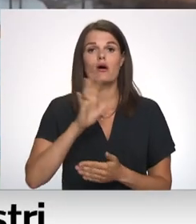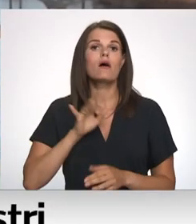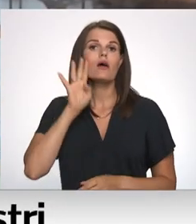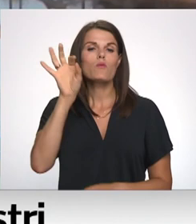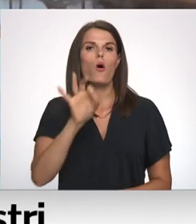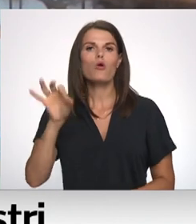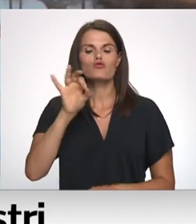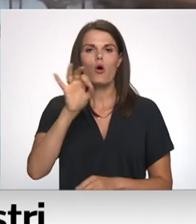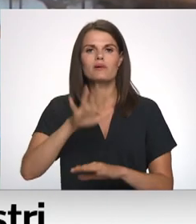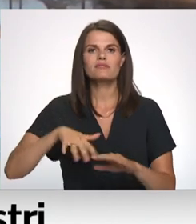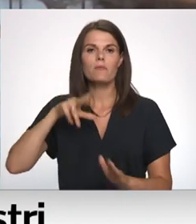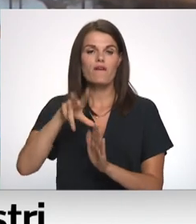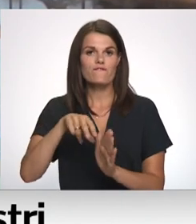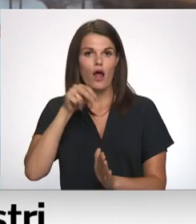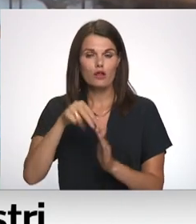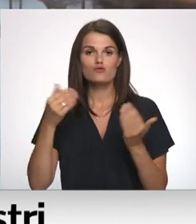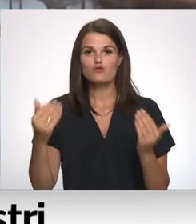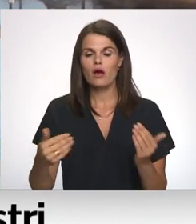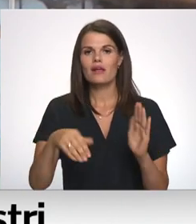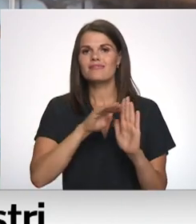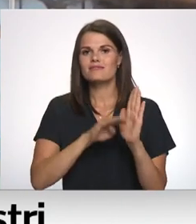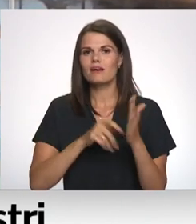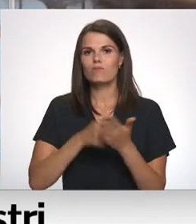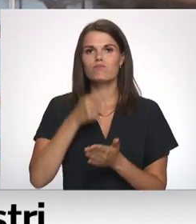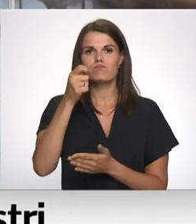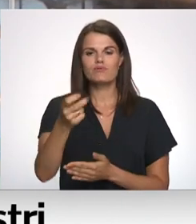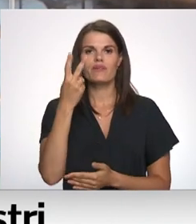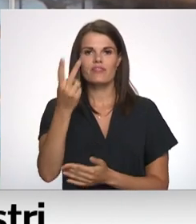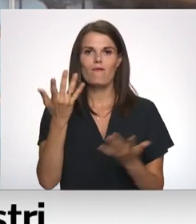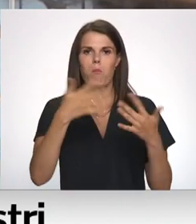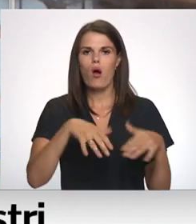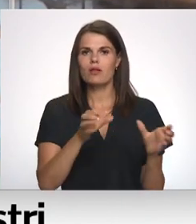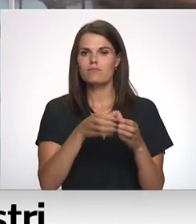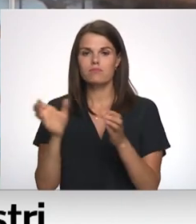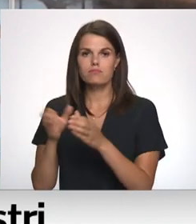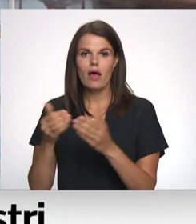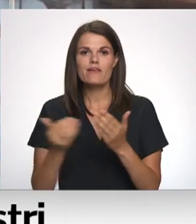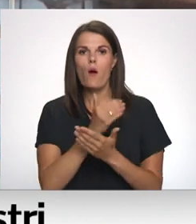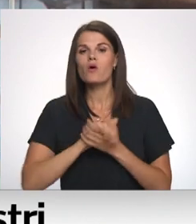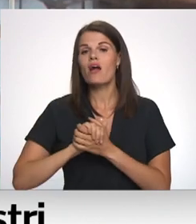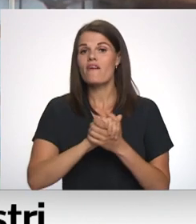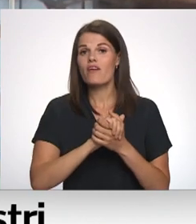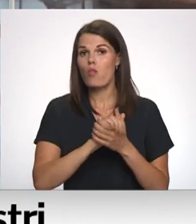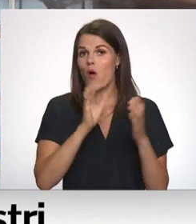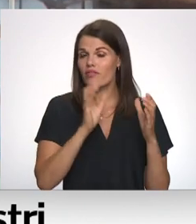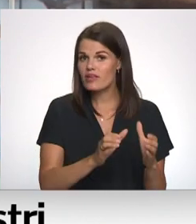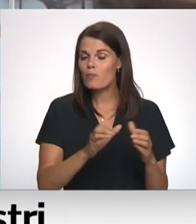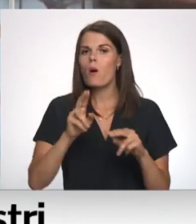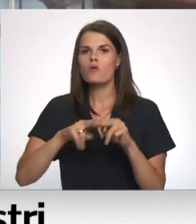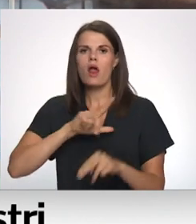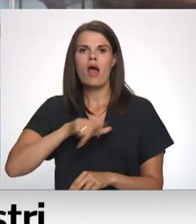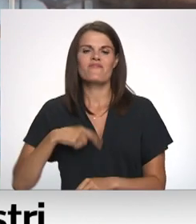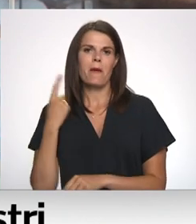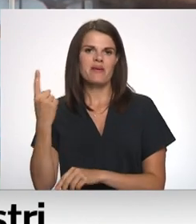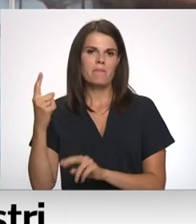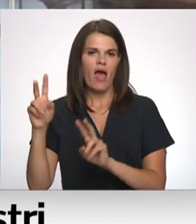Saeimas vēlēšanām. Šodien sarakstus iesniedza divi politiskie spēki – Jaunā vienotība un Latvija pirmajā vietā. Jaunā